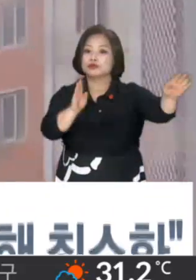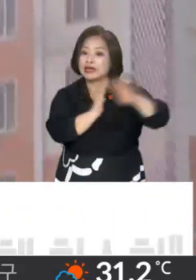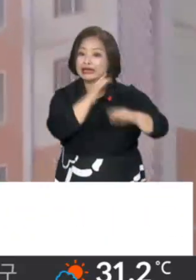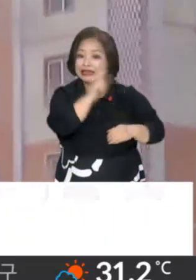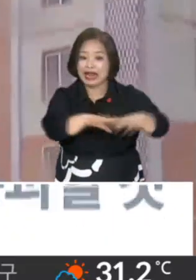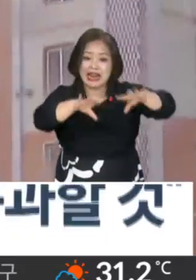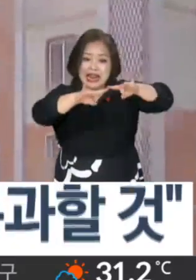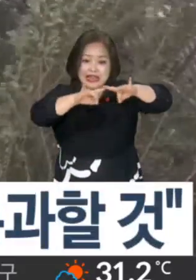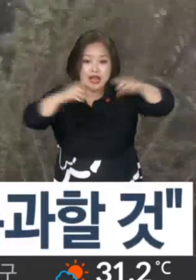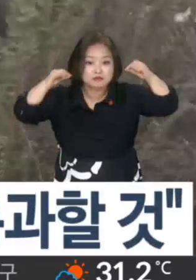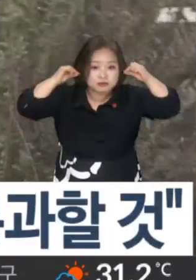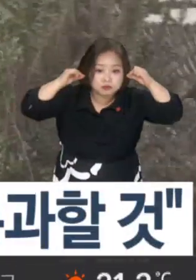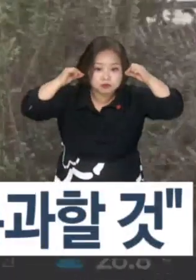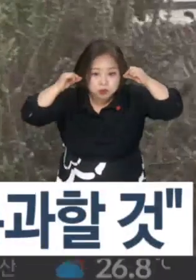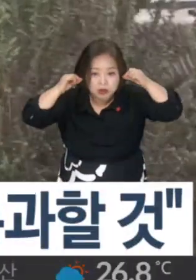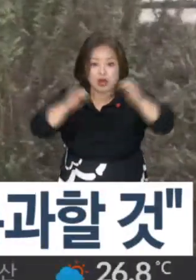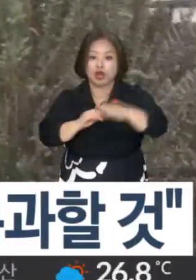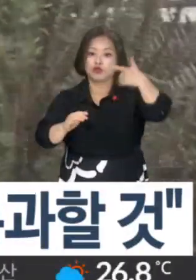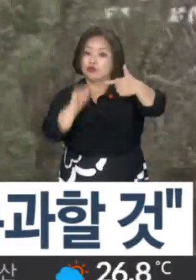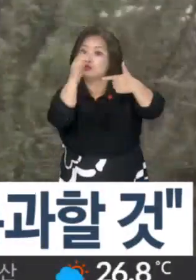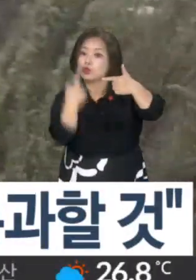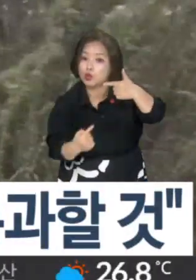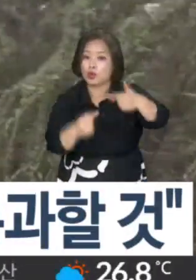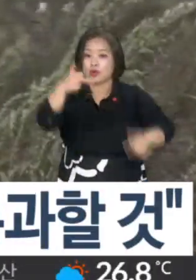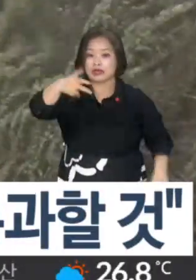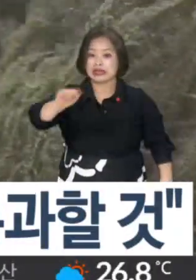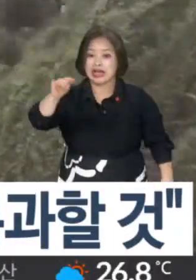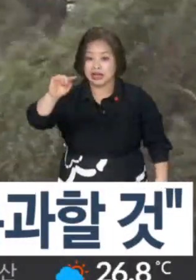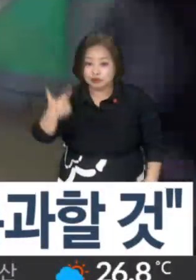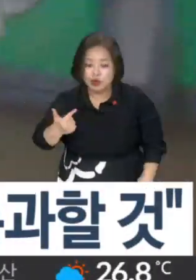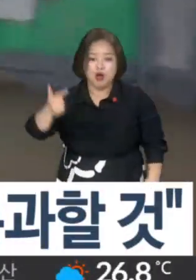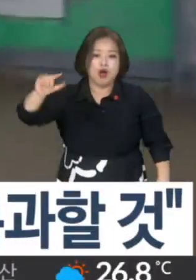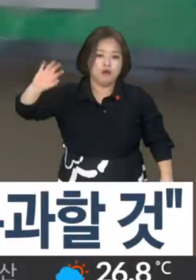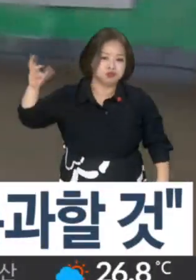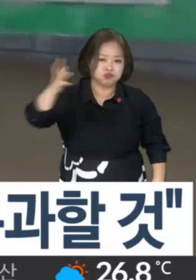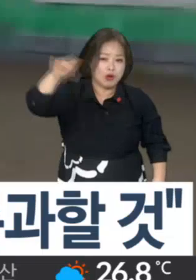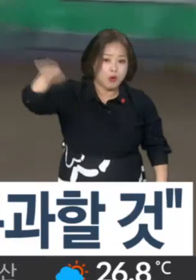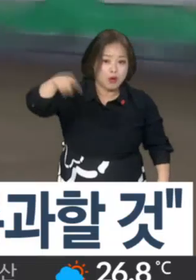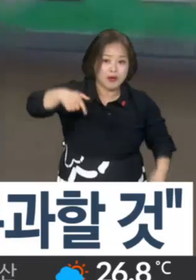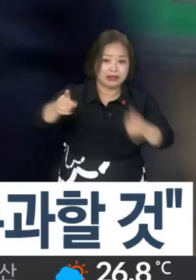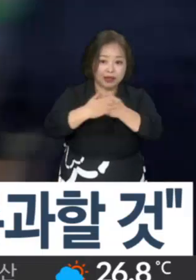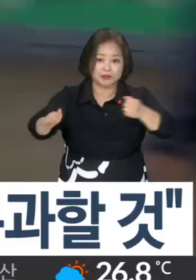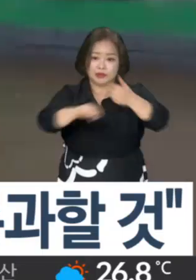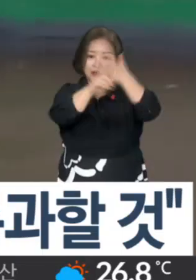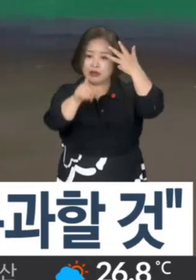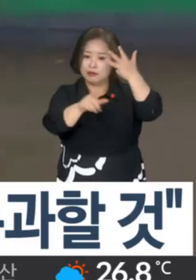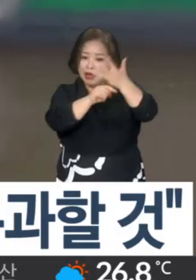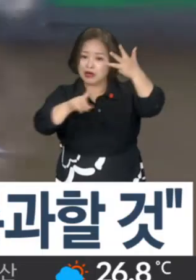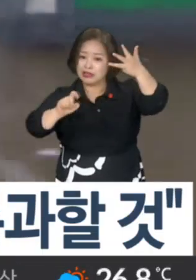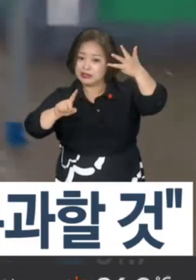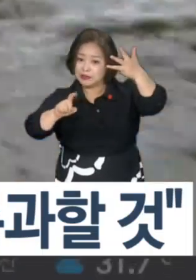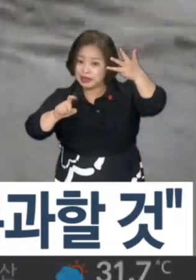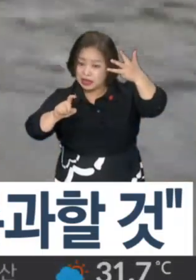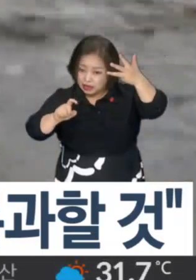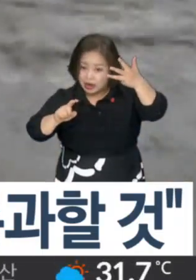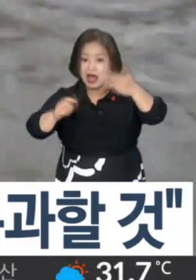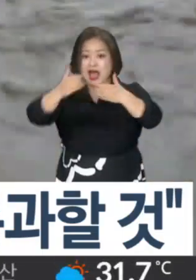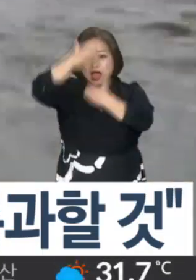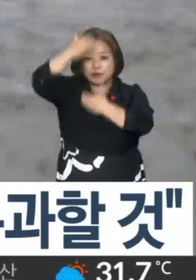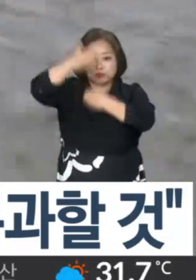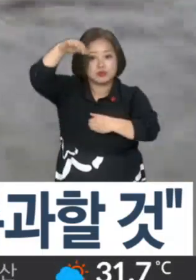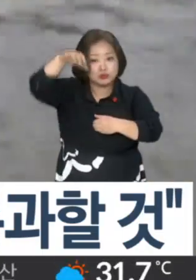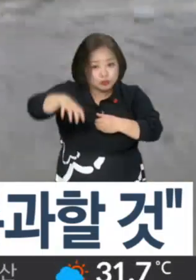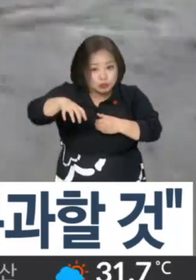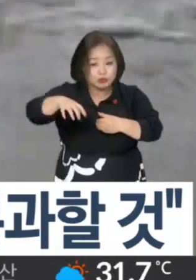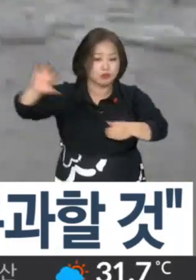북한은 라디오 등을 통해 6호태풍 카논의 북상 소식을 전하며 11일에는 태풍이 황해북도와 평안남도를 거쳐